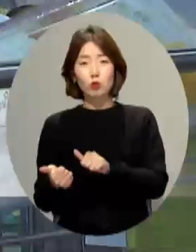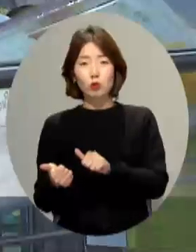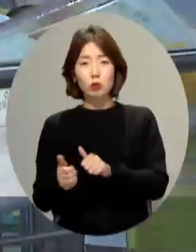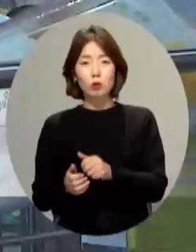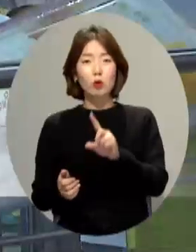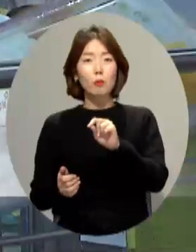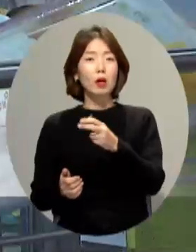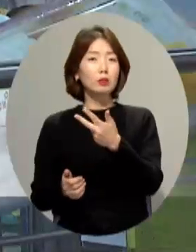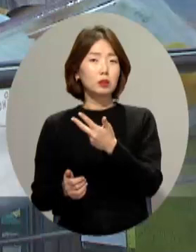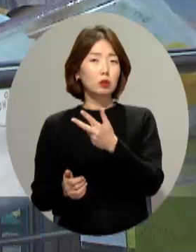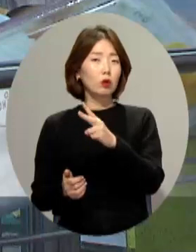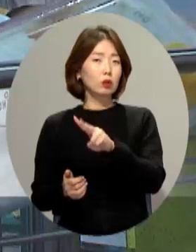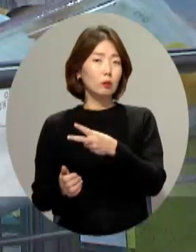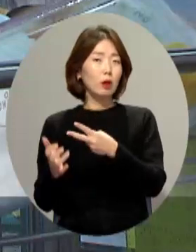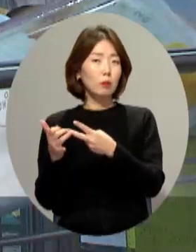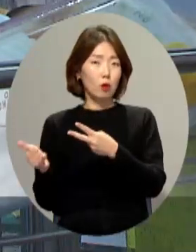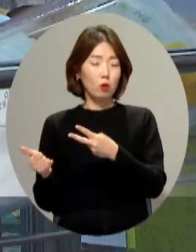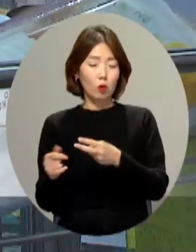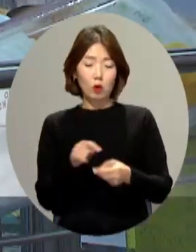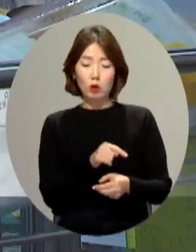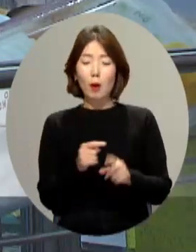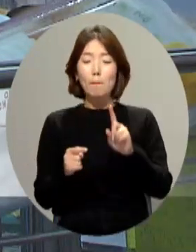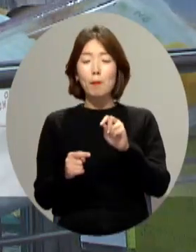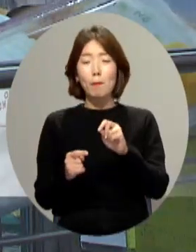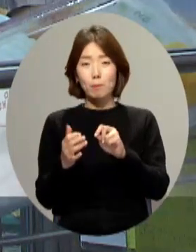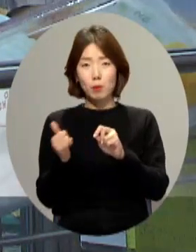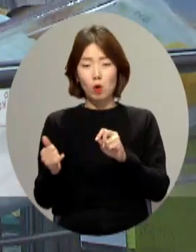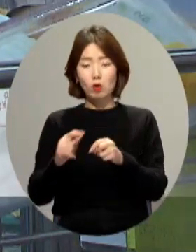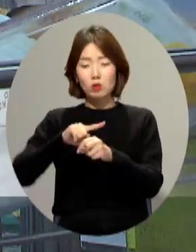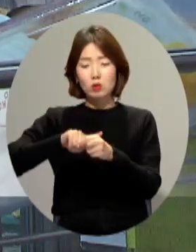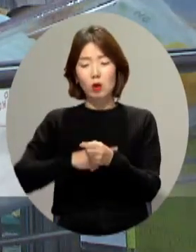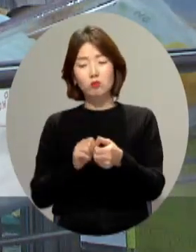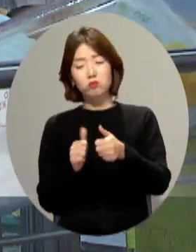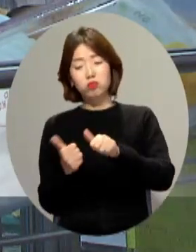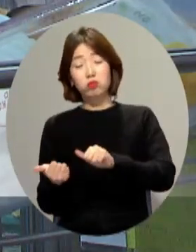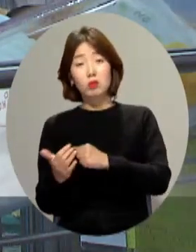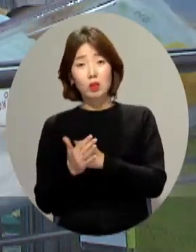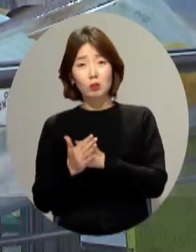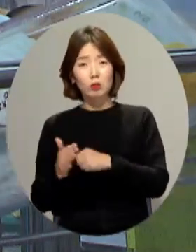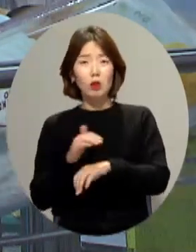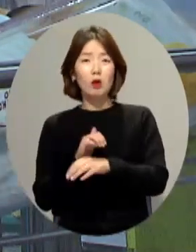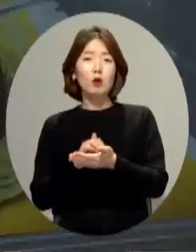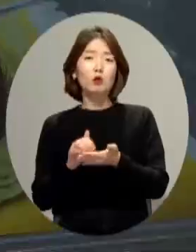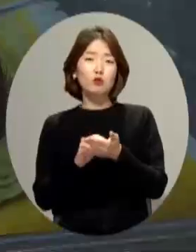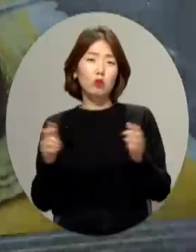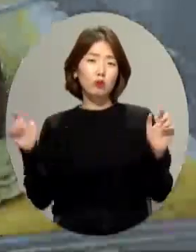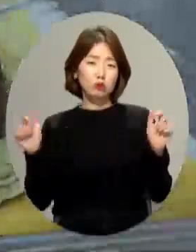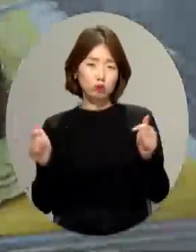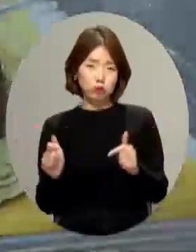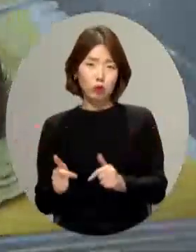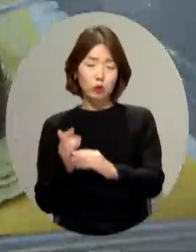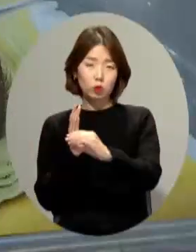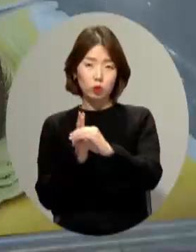수는 1,200여 명으로 만 명 이상 자연 감소해 인구 절벽을 부채질한 것으로 분석됐습니다